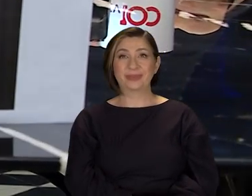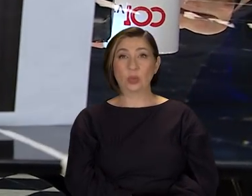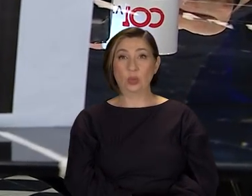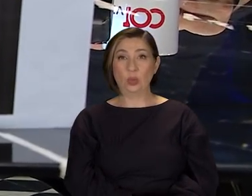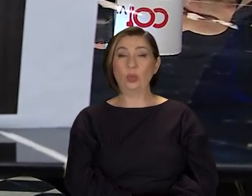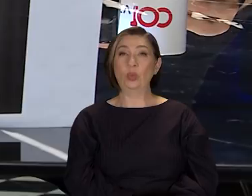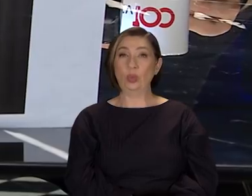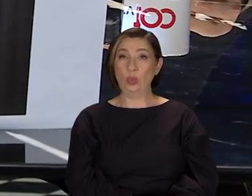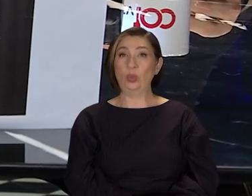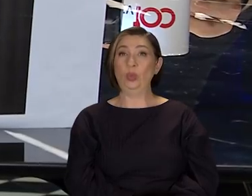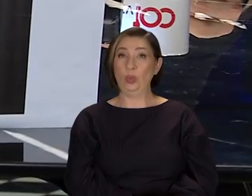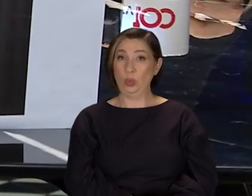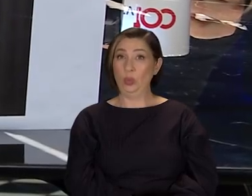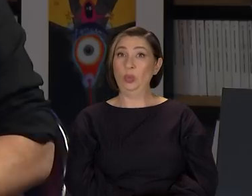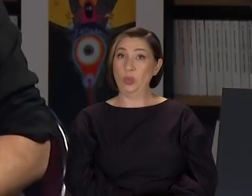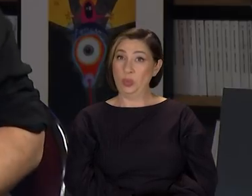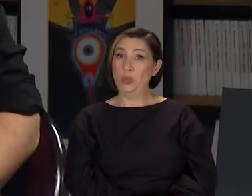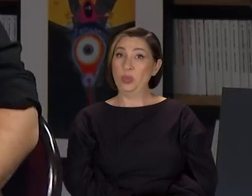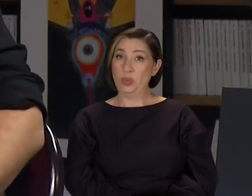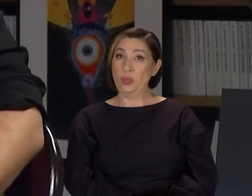Ama. Vay vay. Ay.